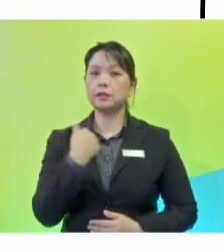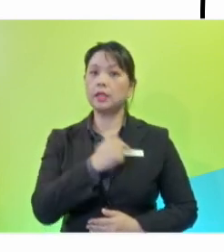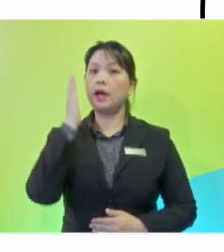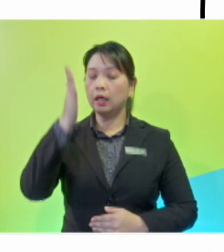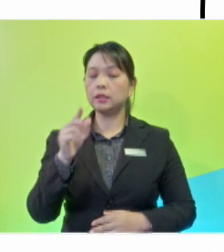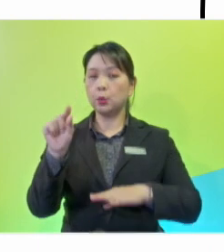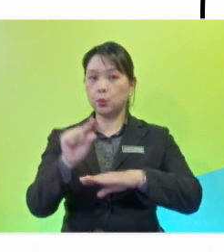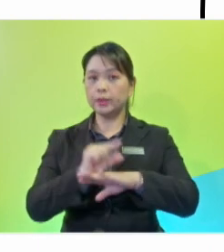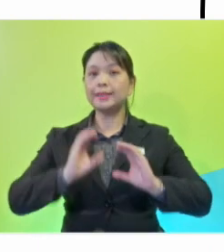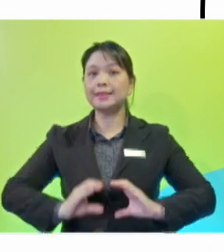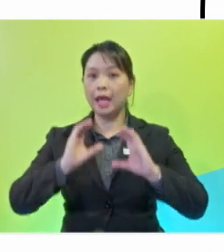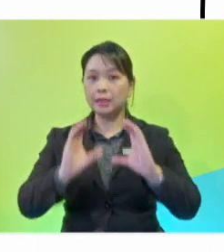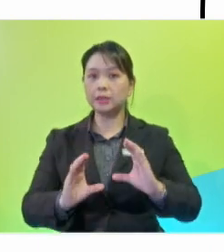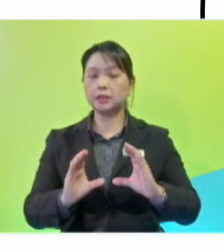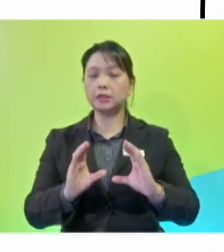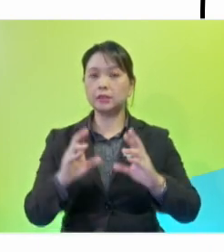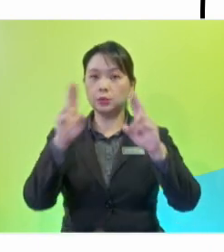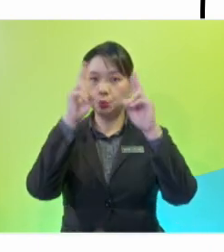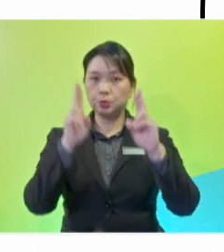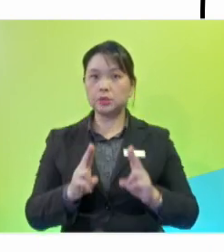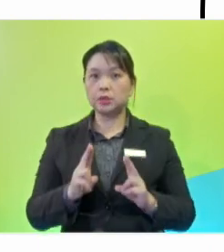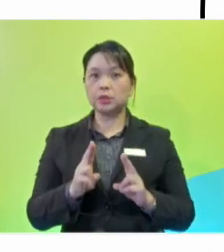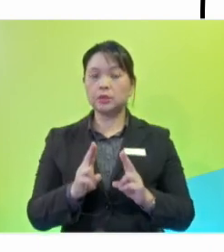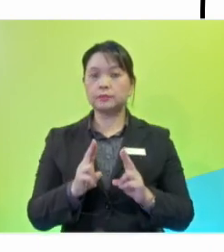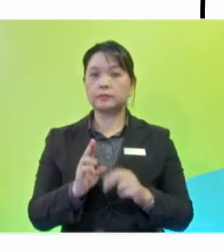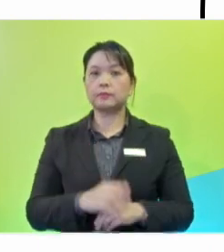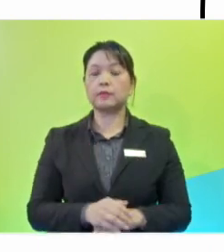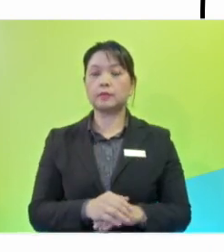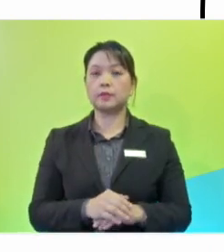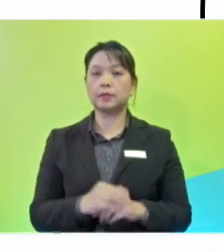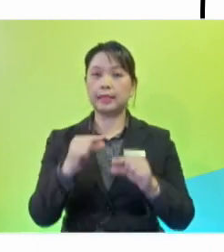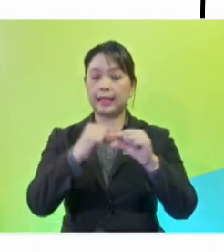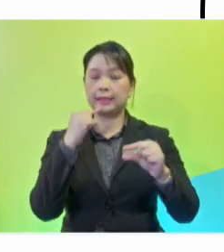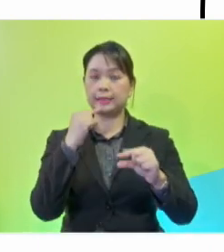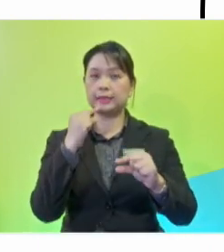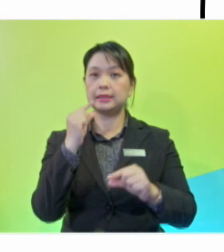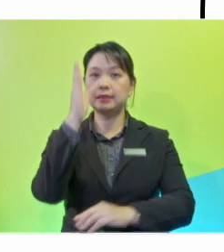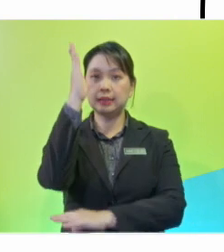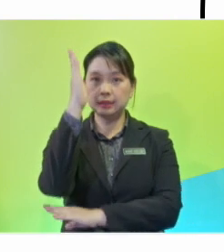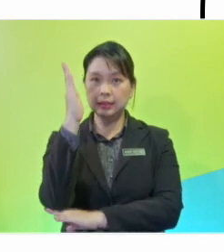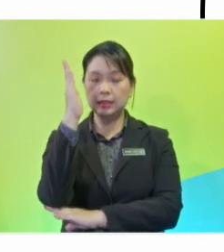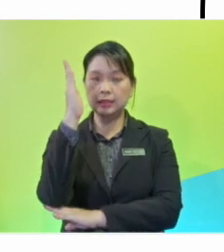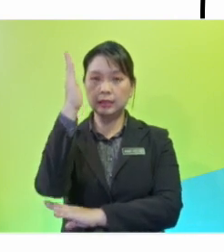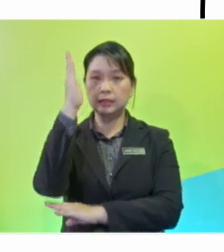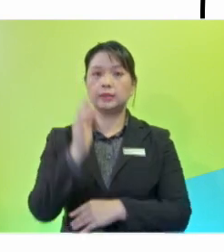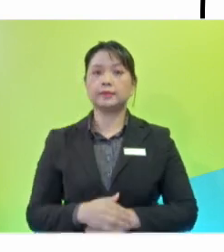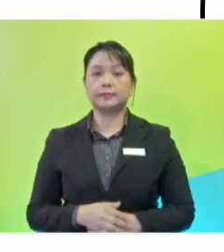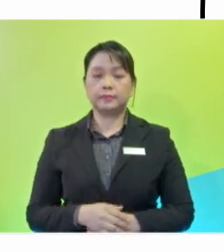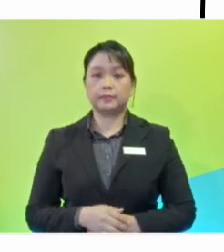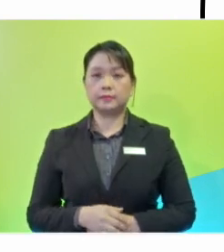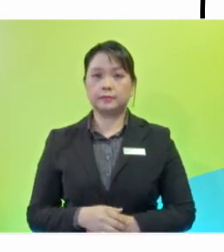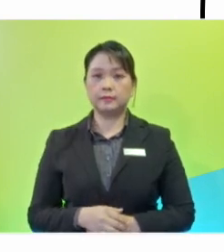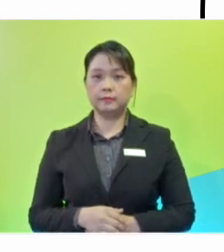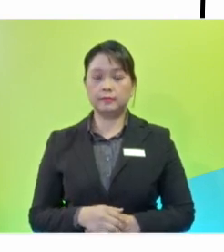di mana murid-murid boleh membuat satu geissan menegak ada garis nft dan kita akan ada satu